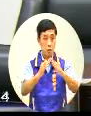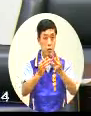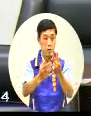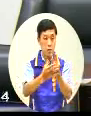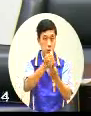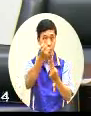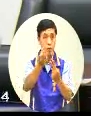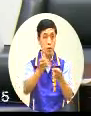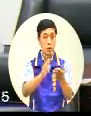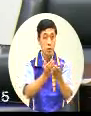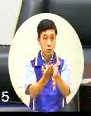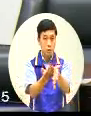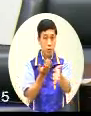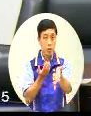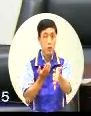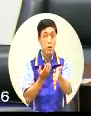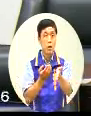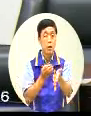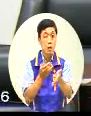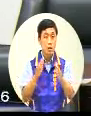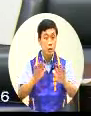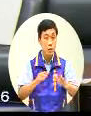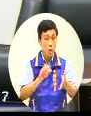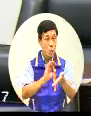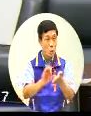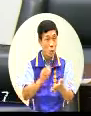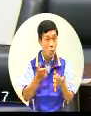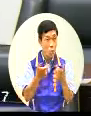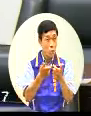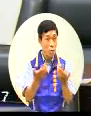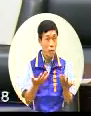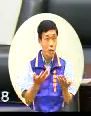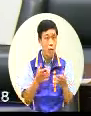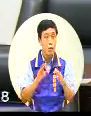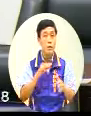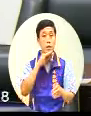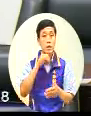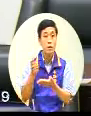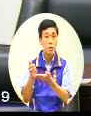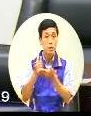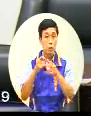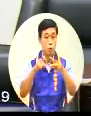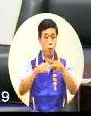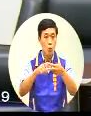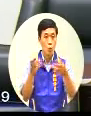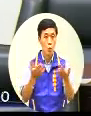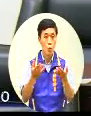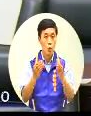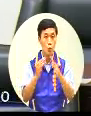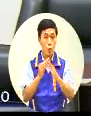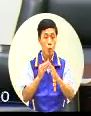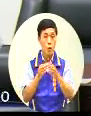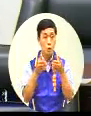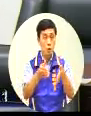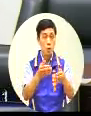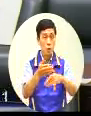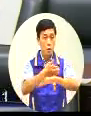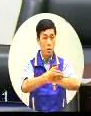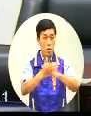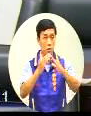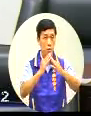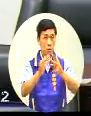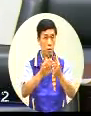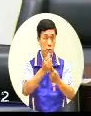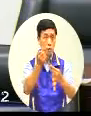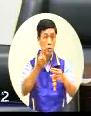那是否能够适用到现在？这一点等一下我请公务局哈答复我们一下说，说在我们合并前。通过了这样